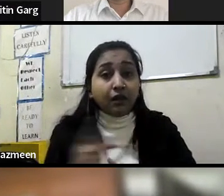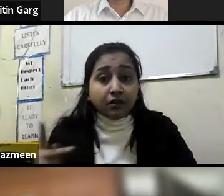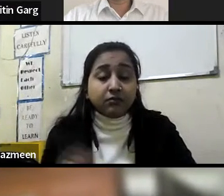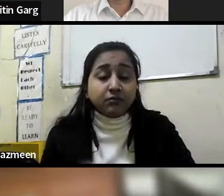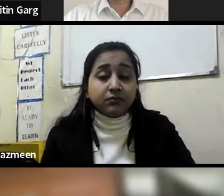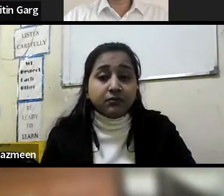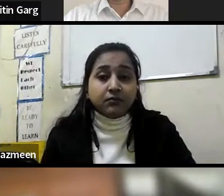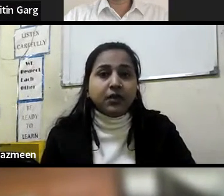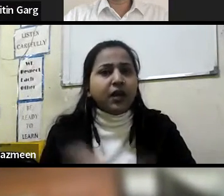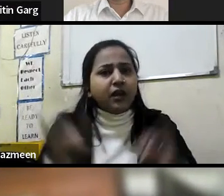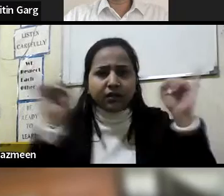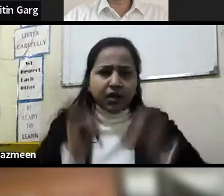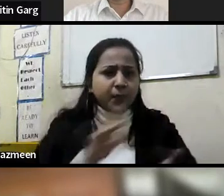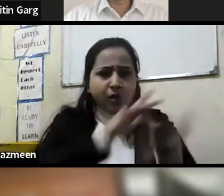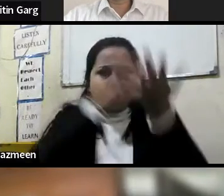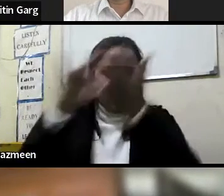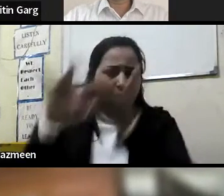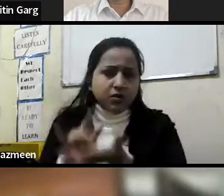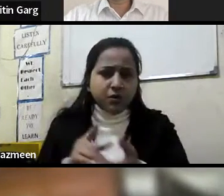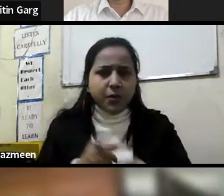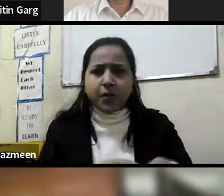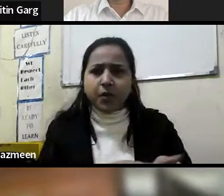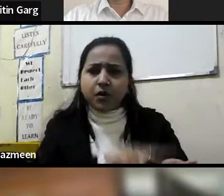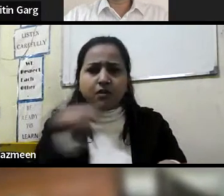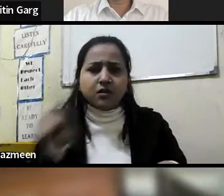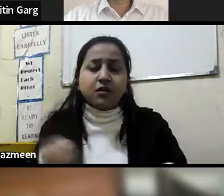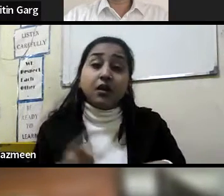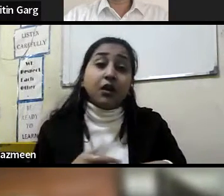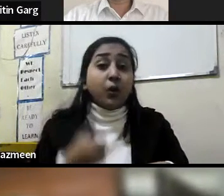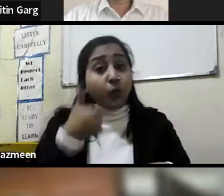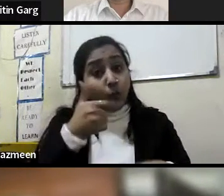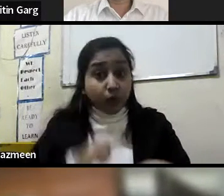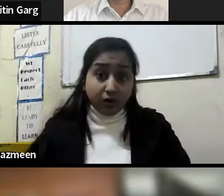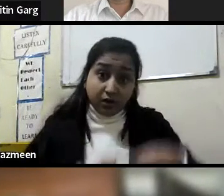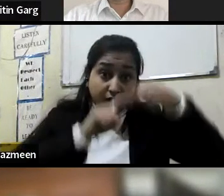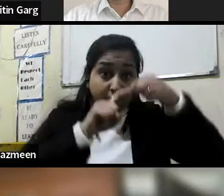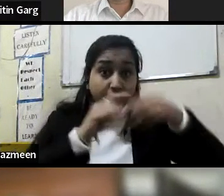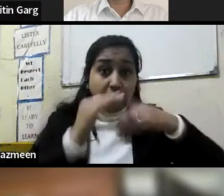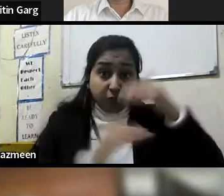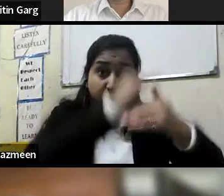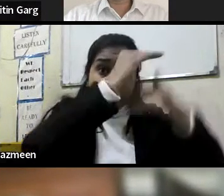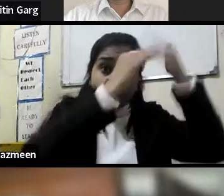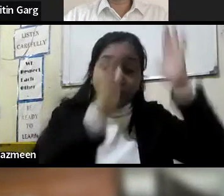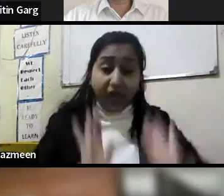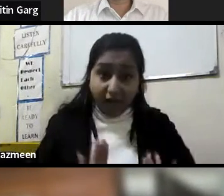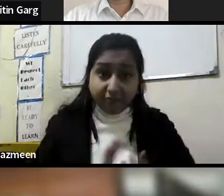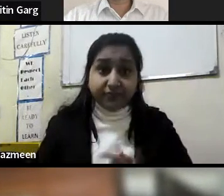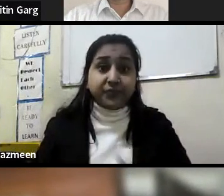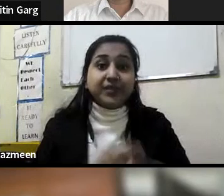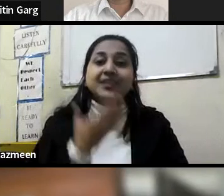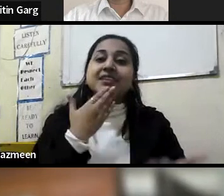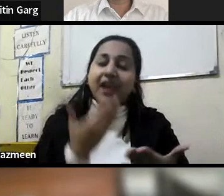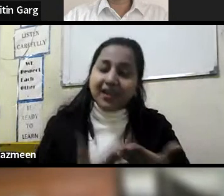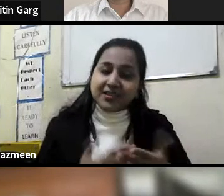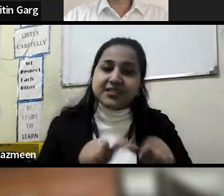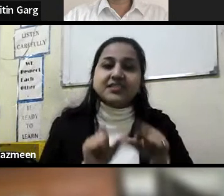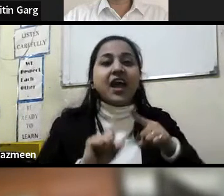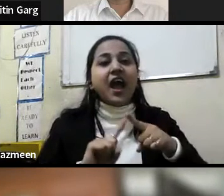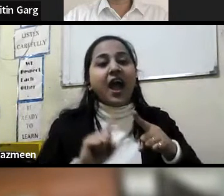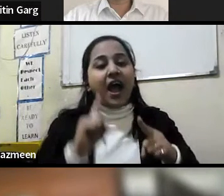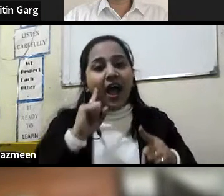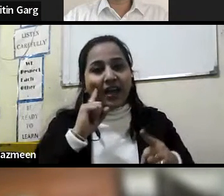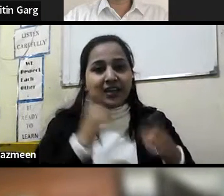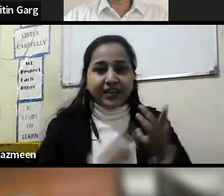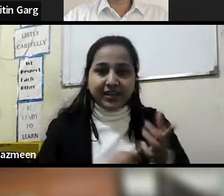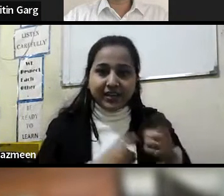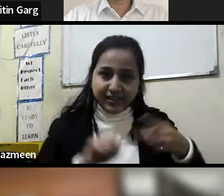तो इंडिया में हर जगह, ऑलमोस्ट हर जगह है, अच्छी क्वालिटी का, और इम्प्रूव होता जा रहा है थैंक्स टू पीपल लाइक एयरटेल एंड रिलायंस